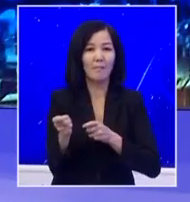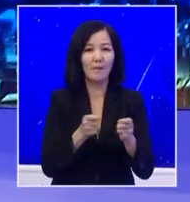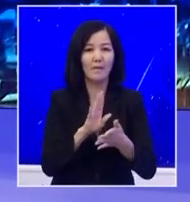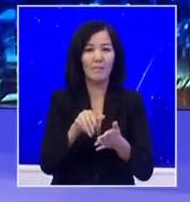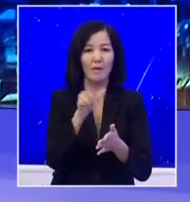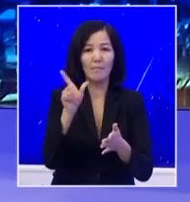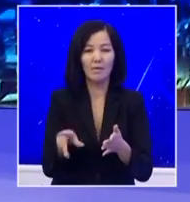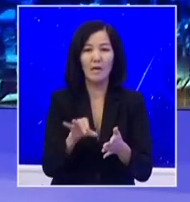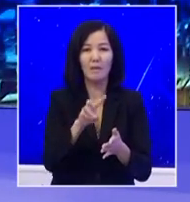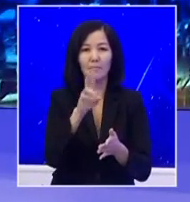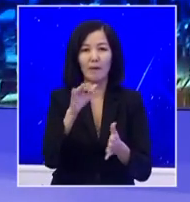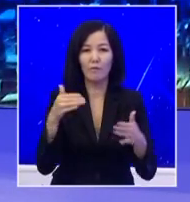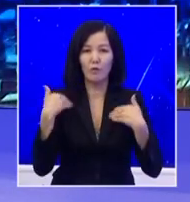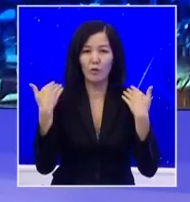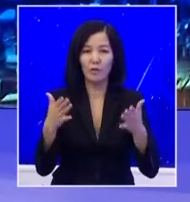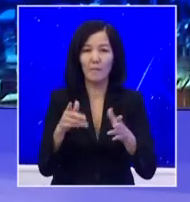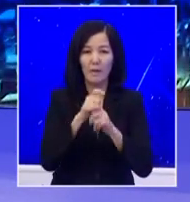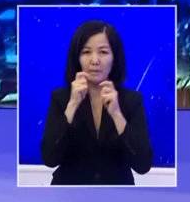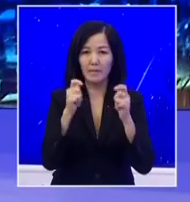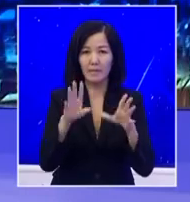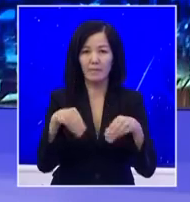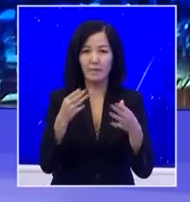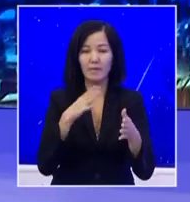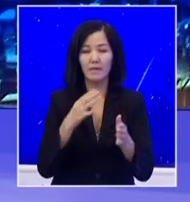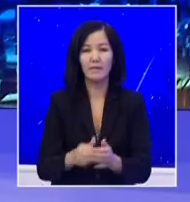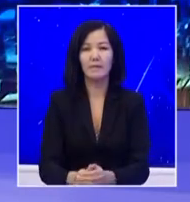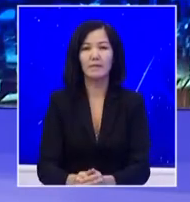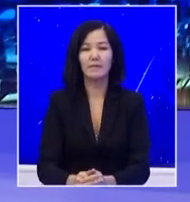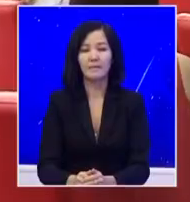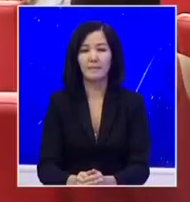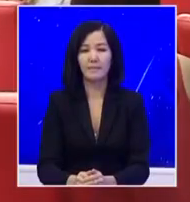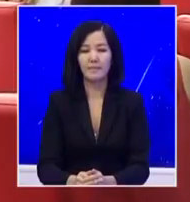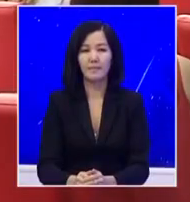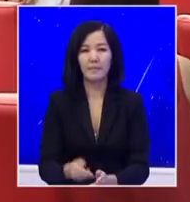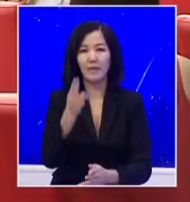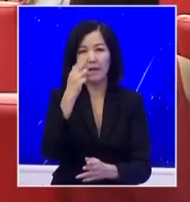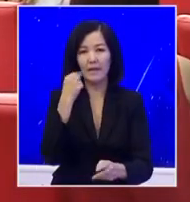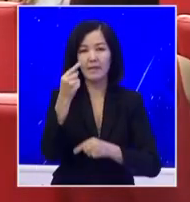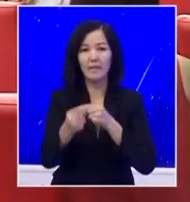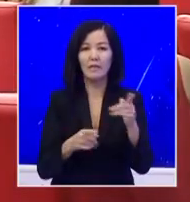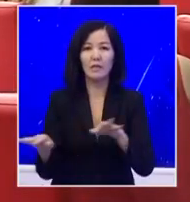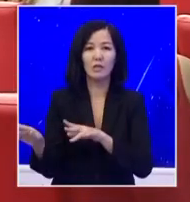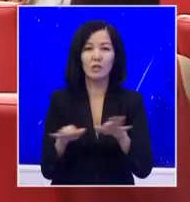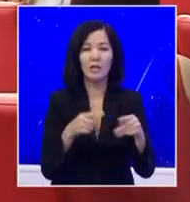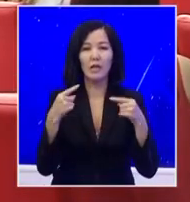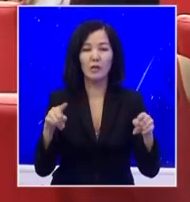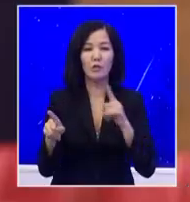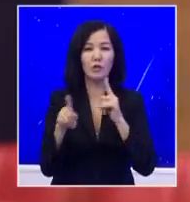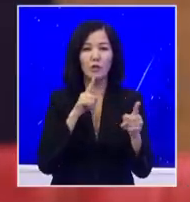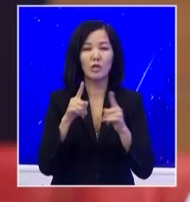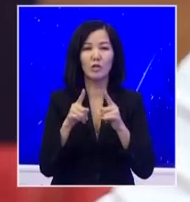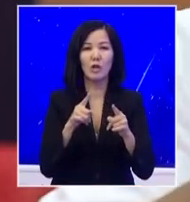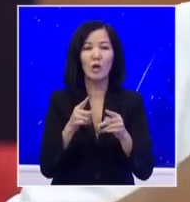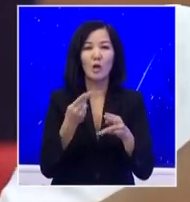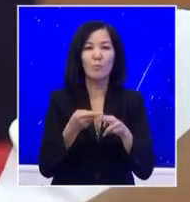басқарма басшысы Рустам Алпысбаев құттықтап бағалы сыйлықтар берді. Әдетте ресми іс-шаралар түрлі жиындар өтетін бұл залда